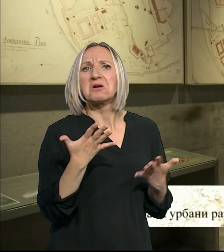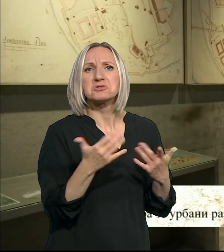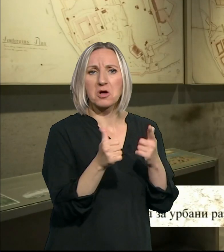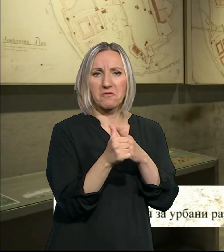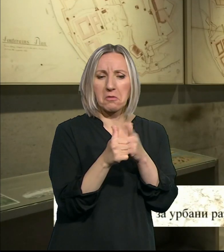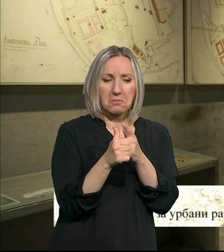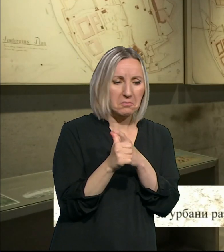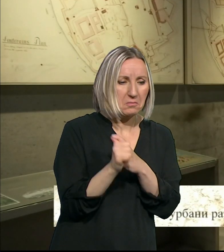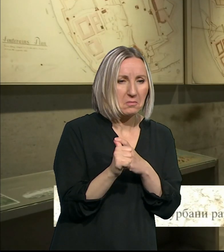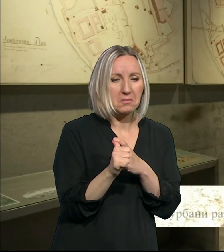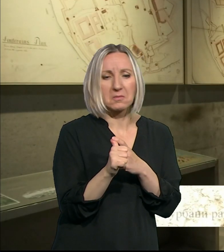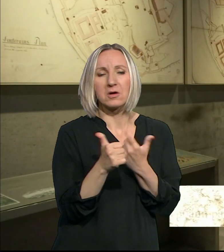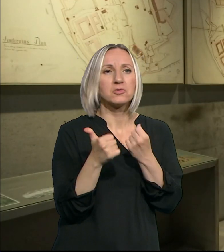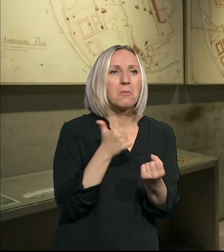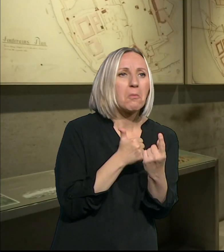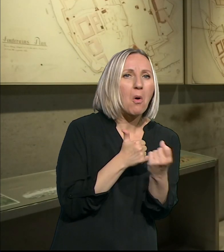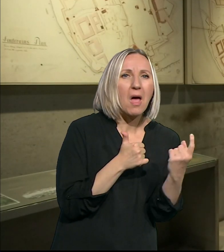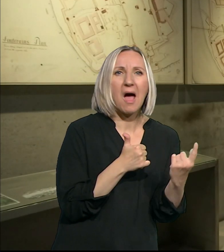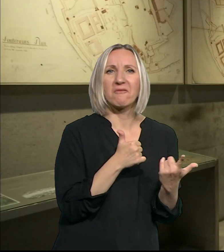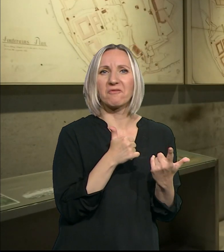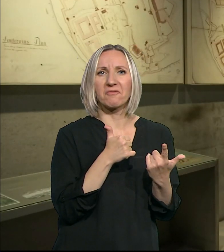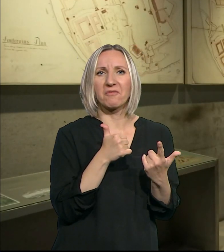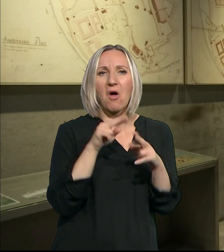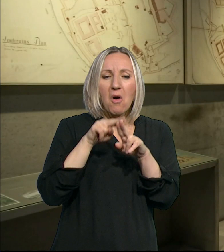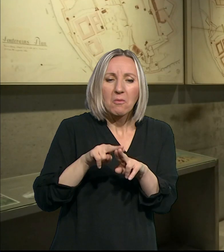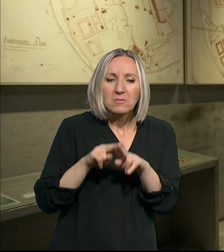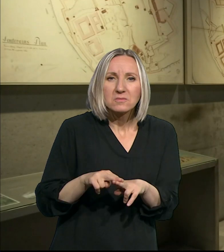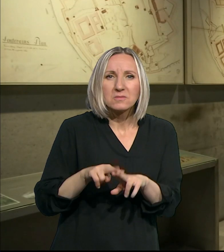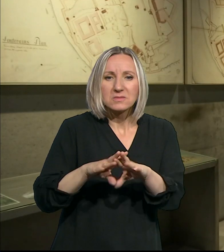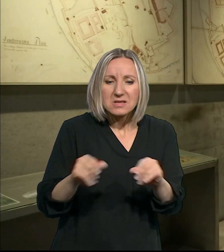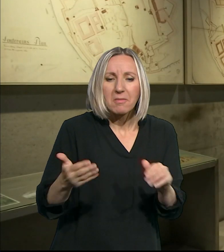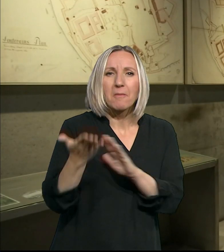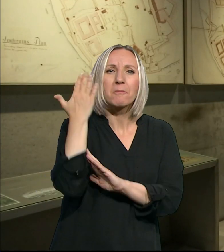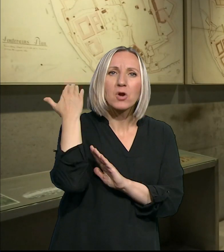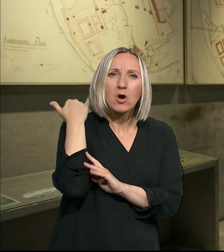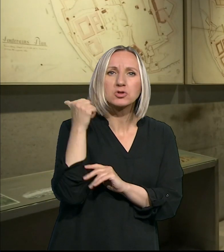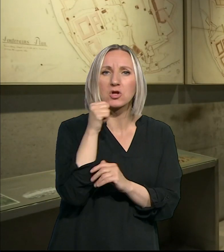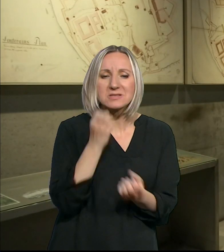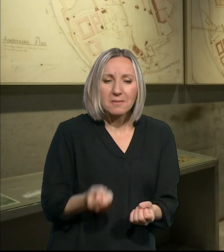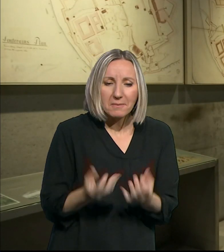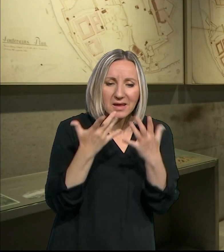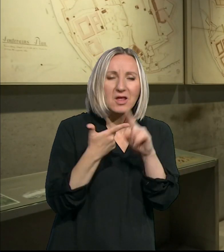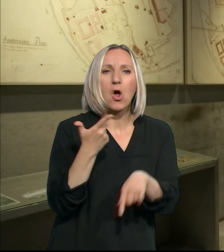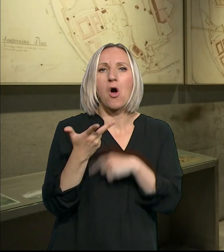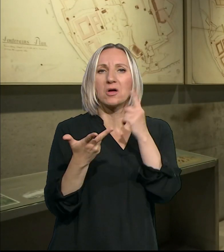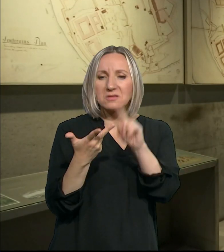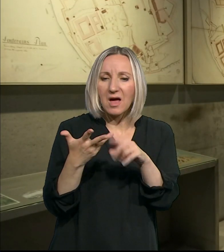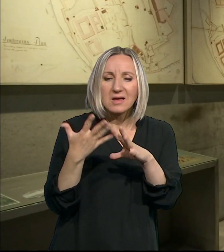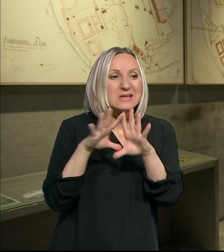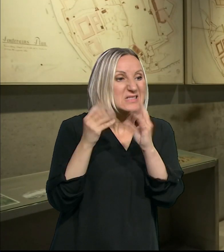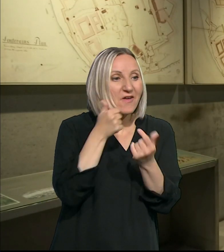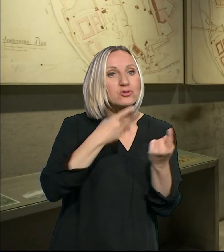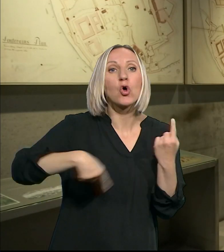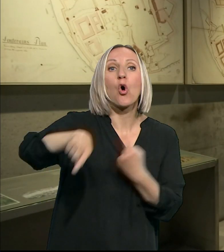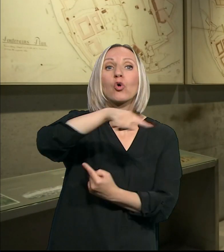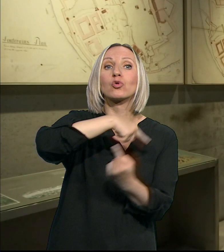za pojave i za artefakte koji se tiču i prošlosti i prirode i svega onoga što nas